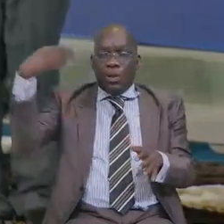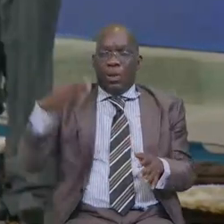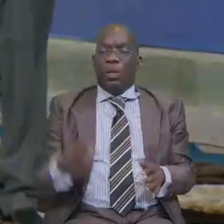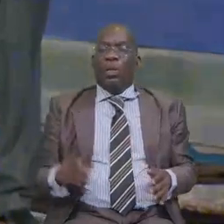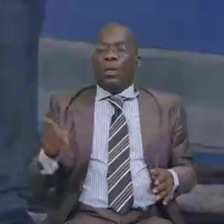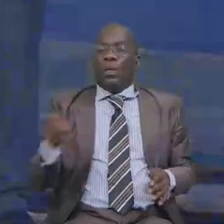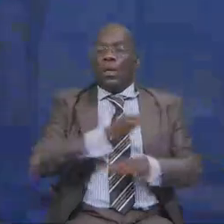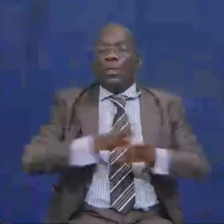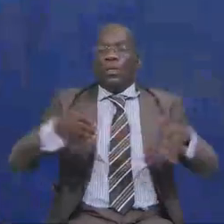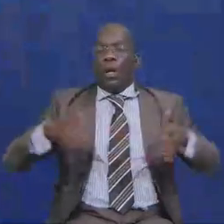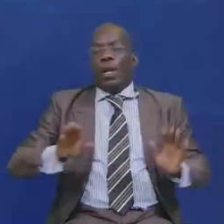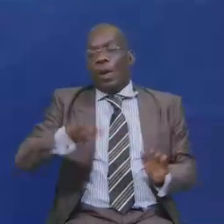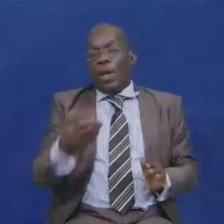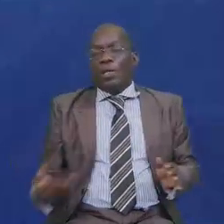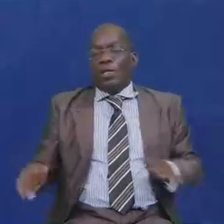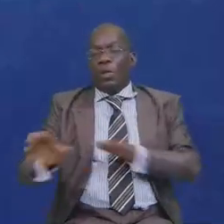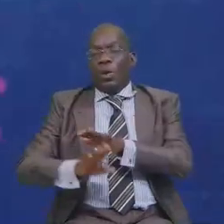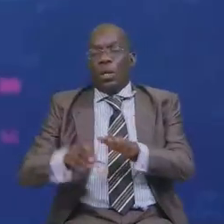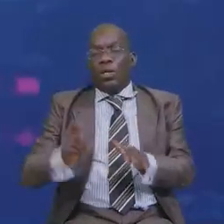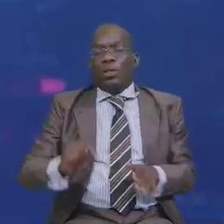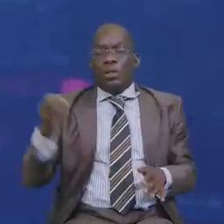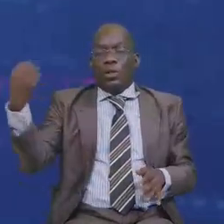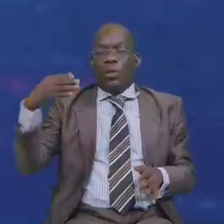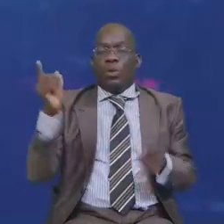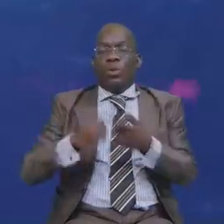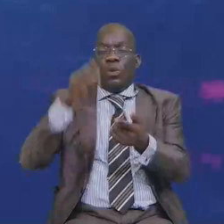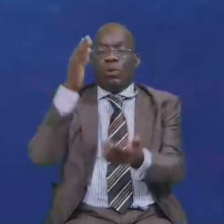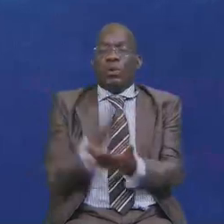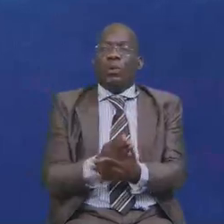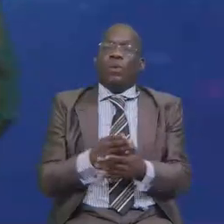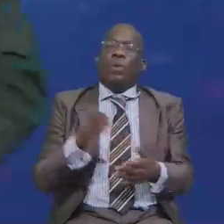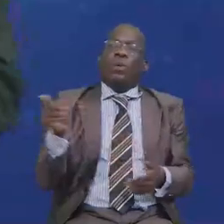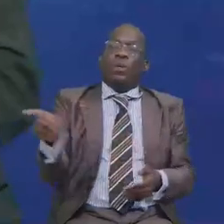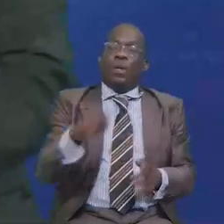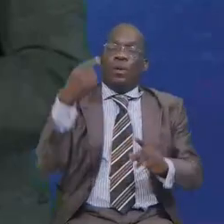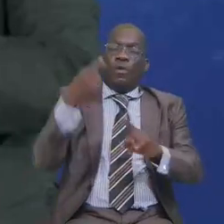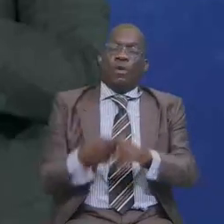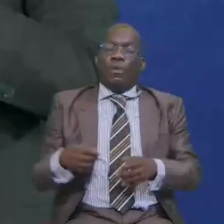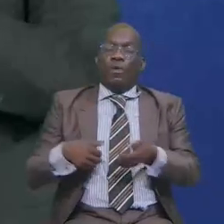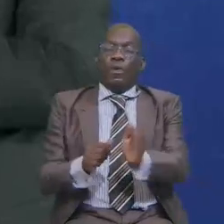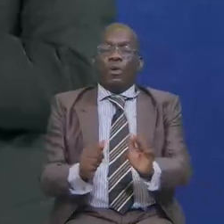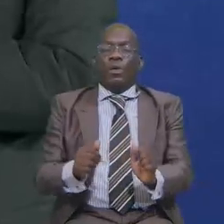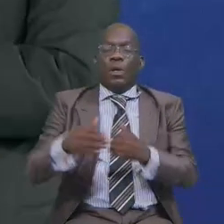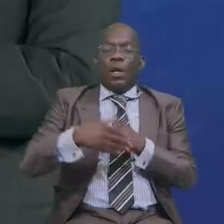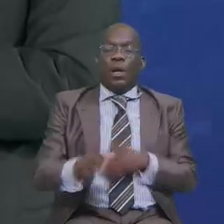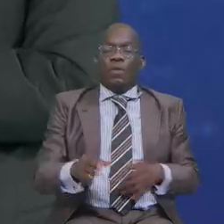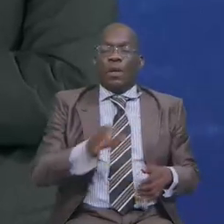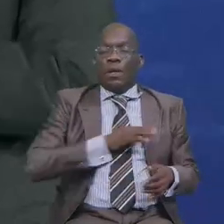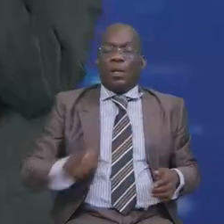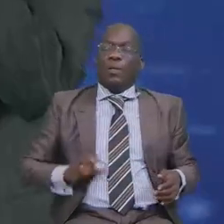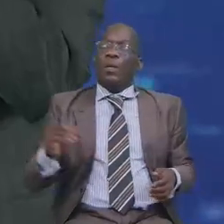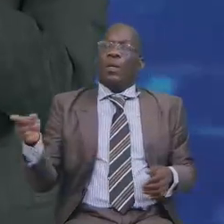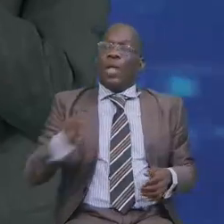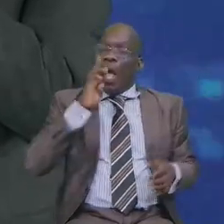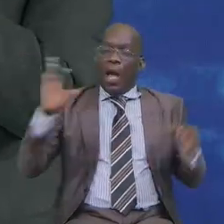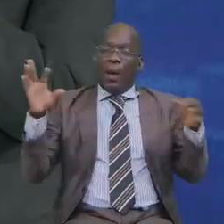chose sous le soleil de les empêcher de suivre Christ. Ils sont liés pour